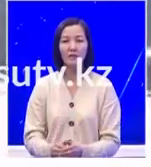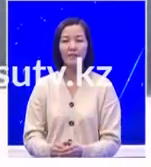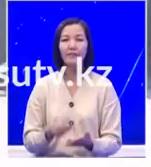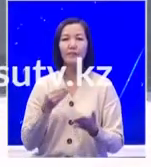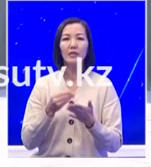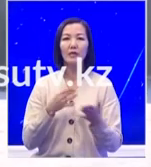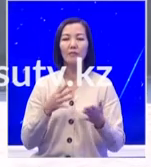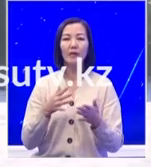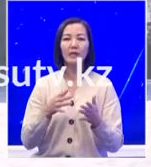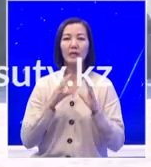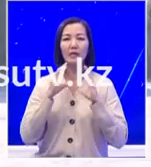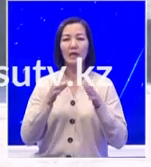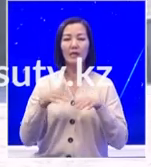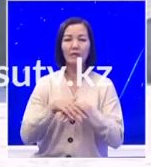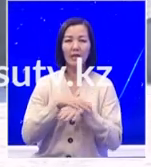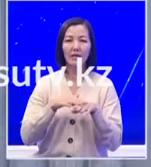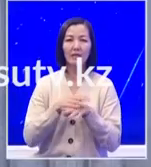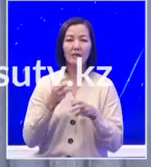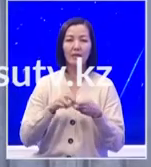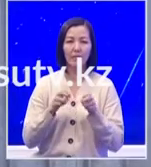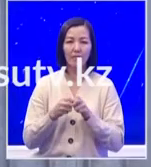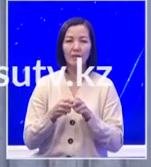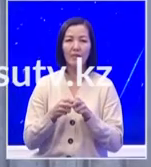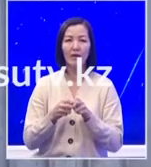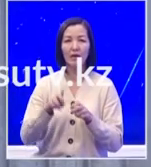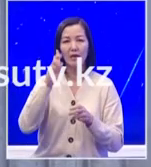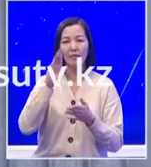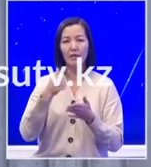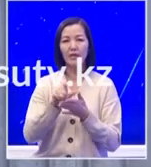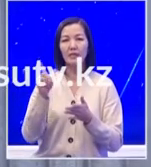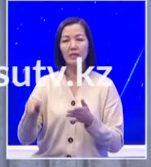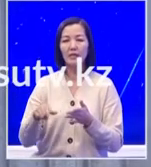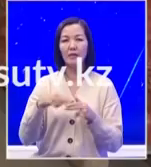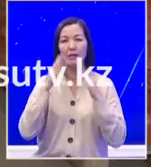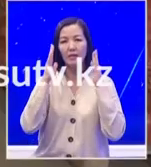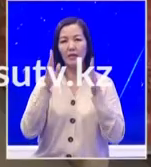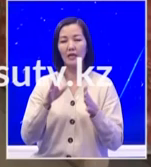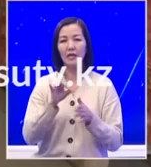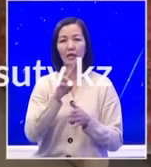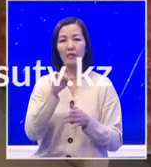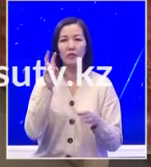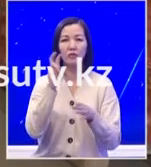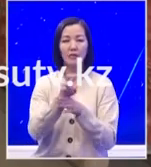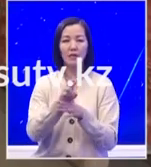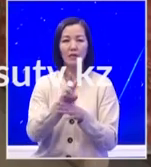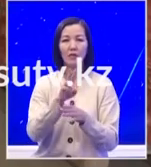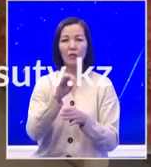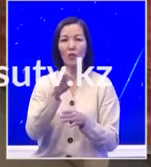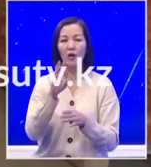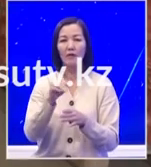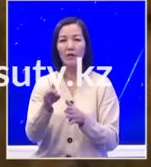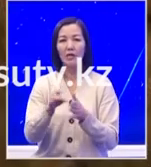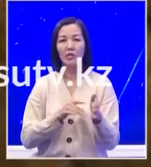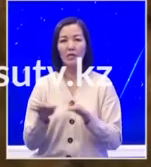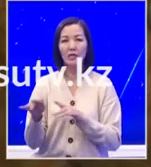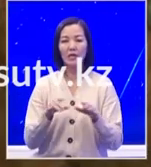Қымбатшылық әлем нарығында болып жатқан күрделі мәселе. Бұған ел президенті де баса назар аударды. Екібастұзға сапарында Қасым Жомарт Тоқаев жедел шара